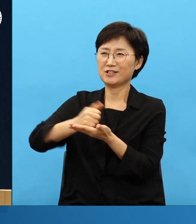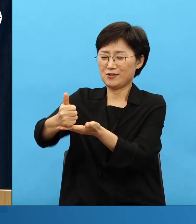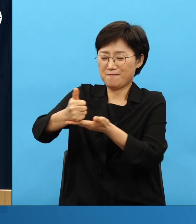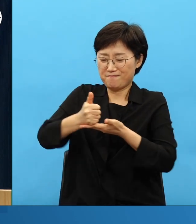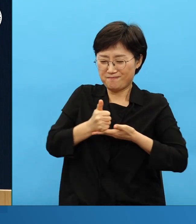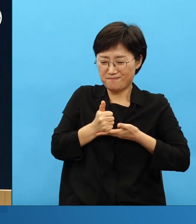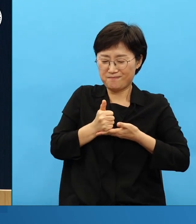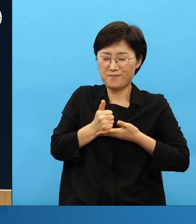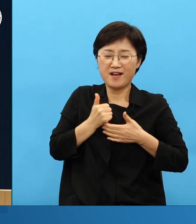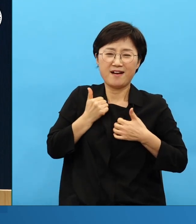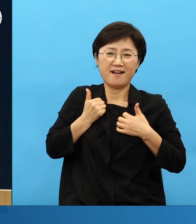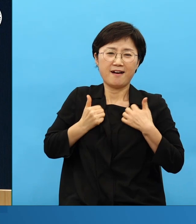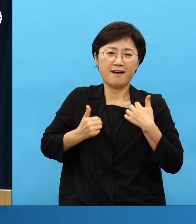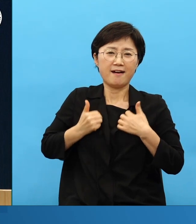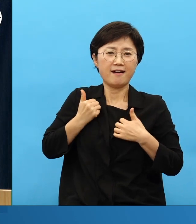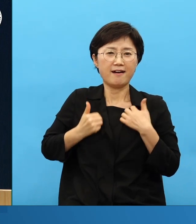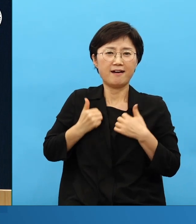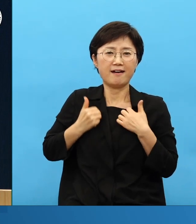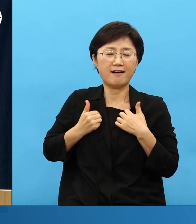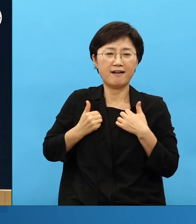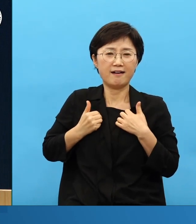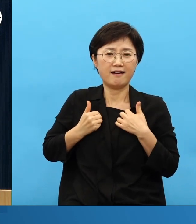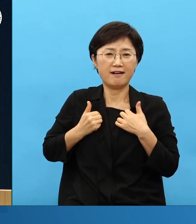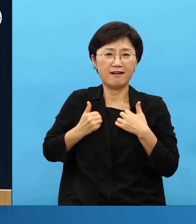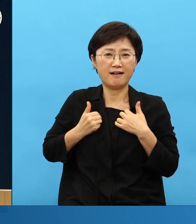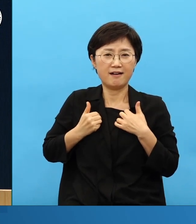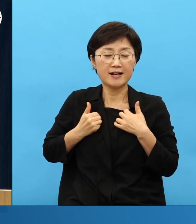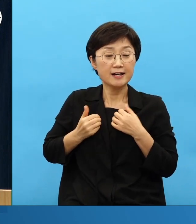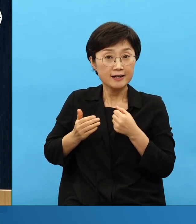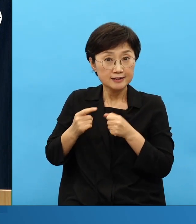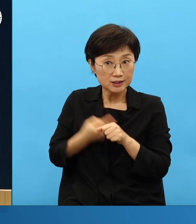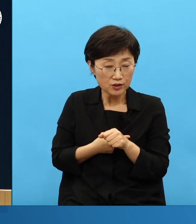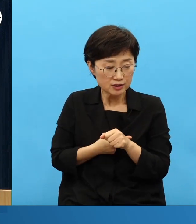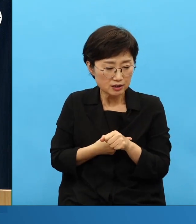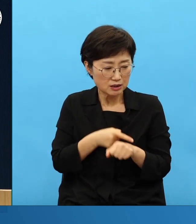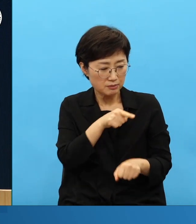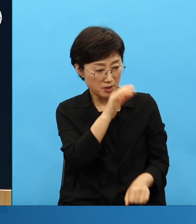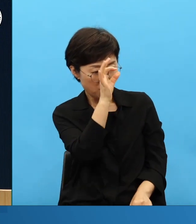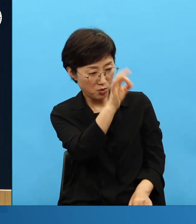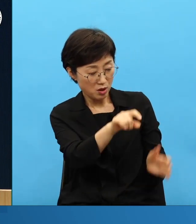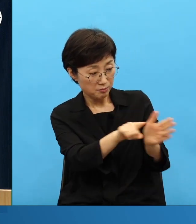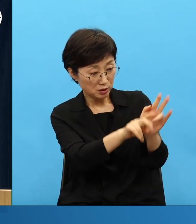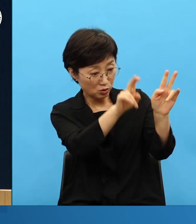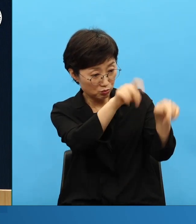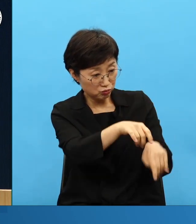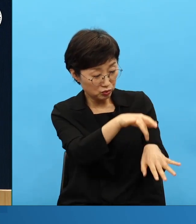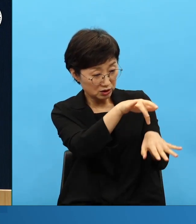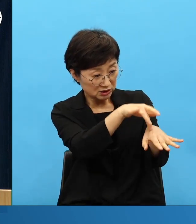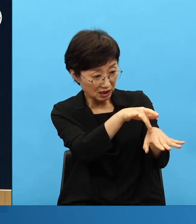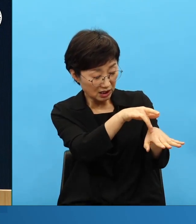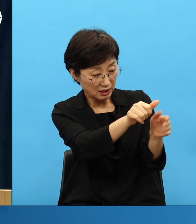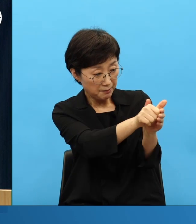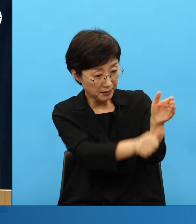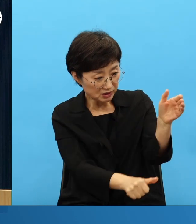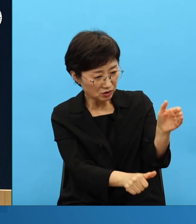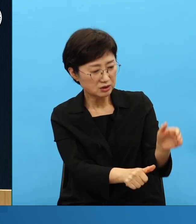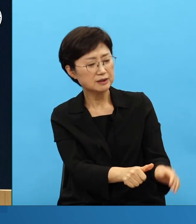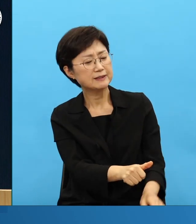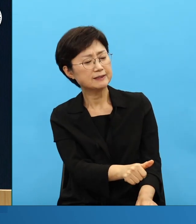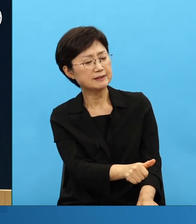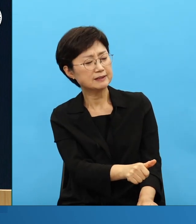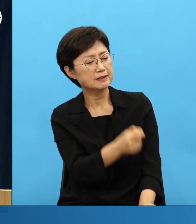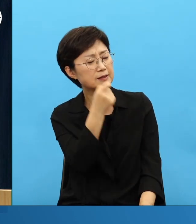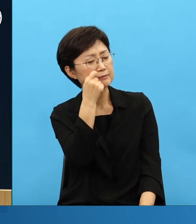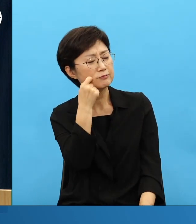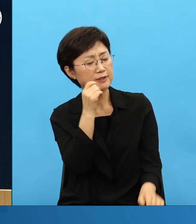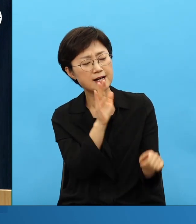that hold us back. 왜 그러냐? 흑암에 빠진 사람들 살려내야 돼요. Why? 딱 거짓말하는 겁니다. To save all those who are inside of the darkness. That's